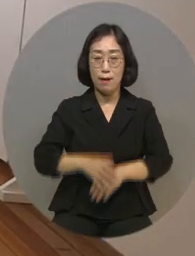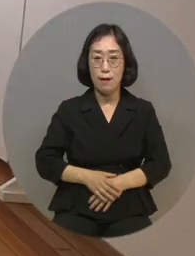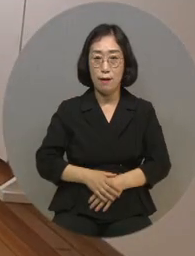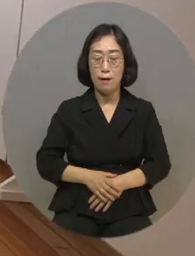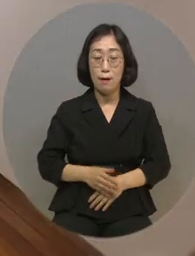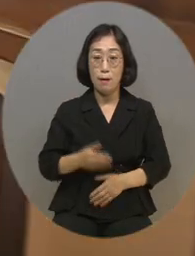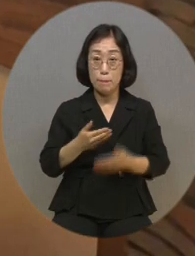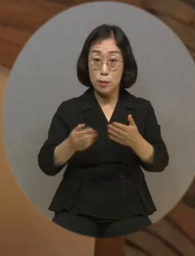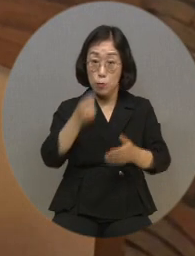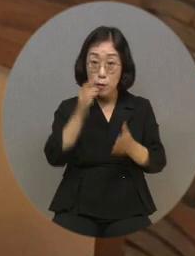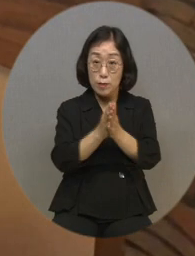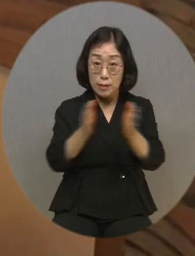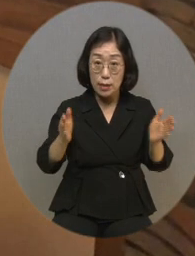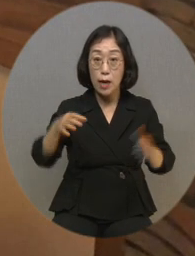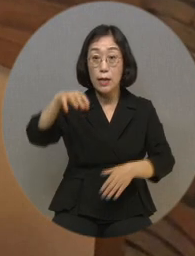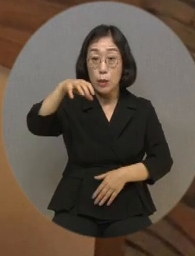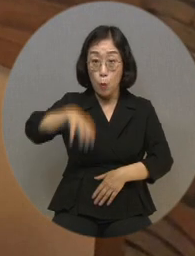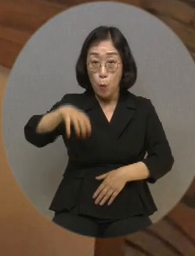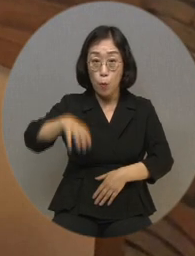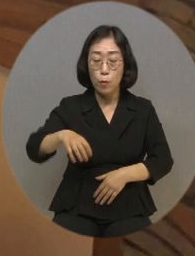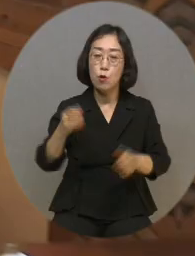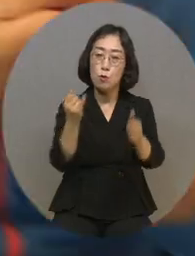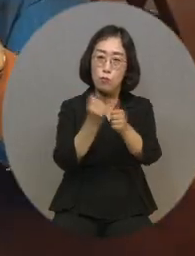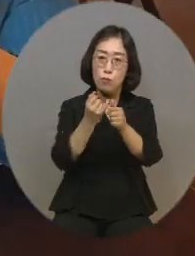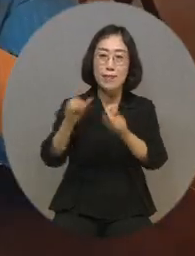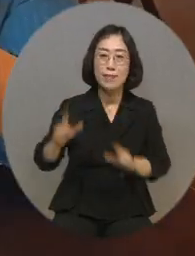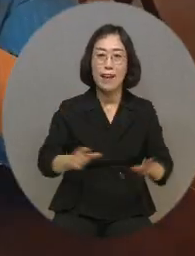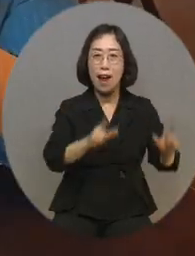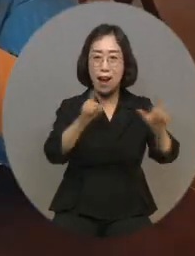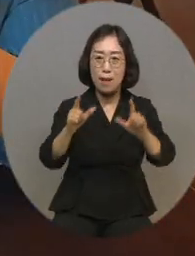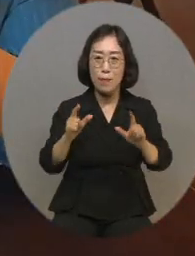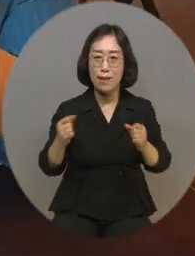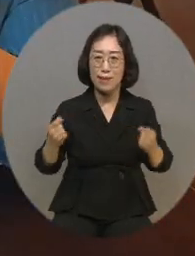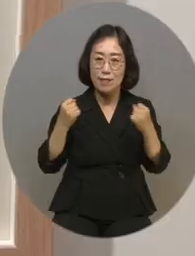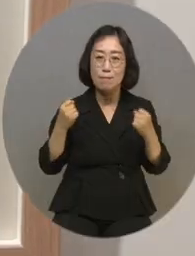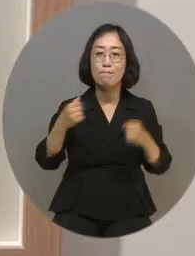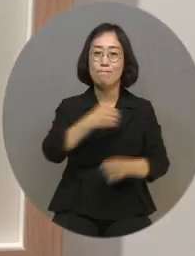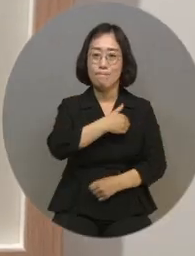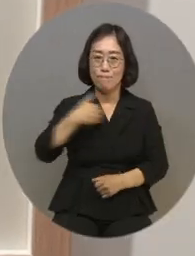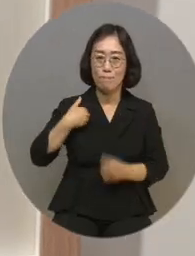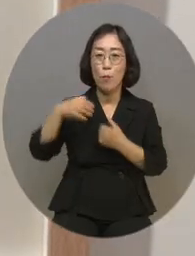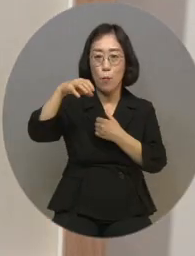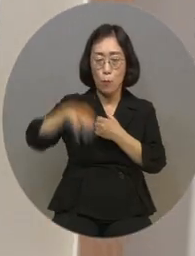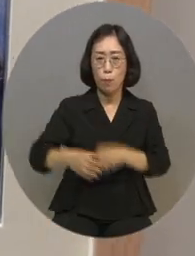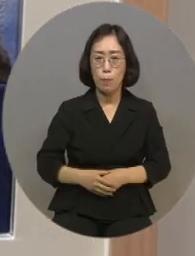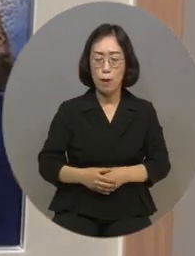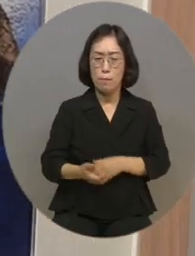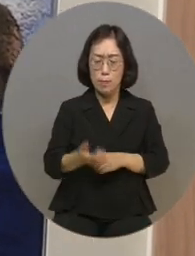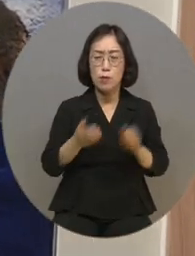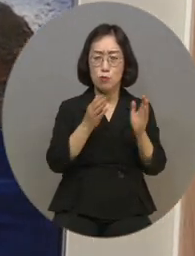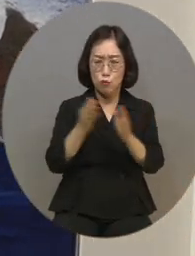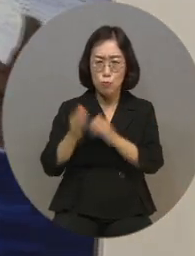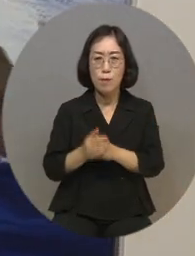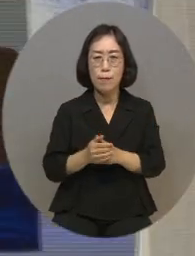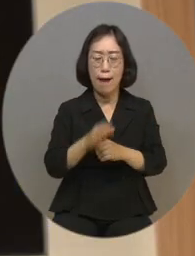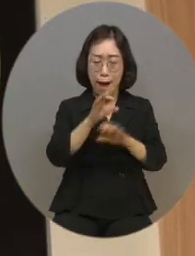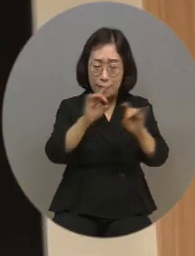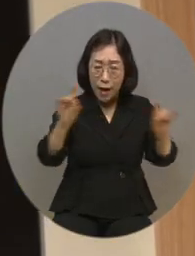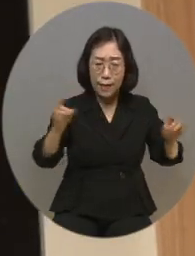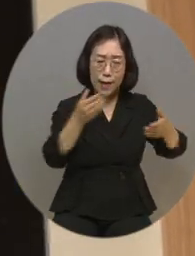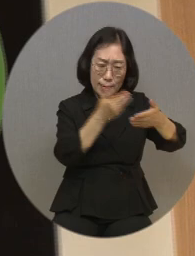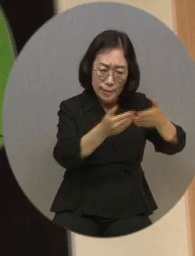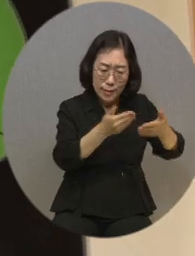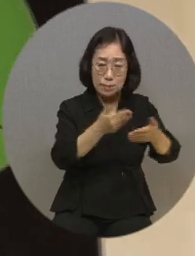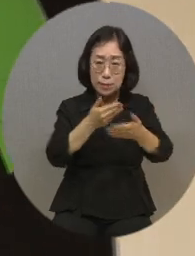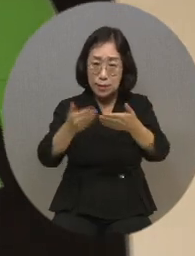들어가며 접한 인사동은 부부에겐 삶의 충전소이기도 했습니다. 전시회를 준비하며 작품 한 점 한 점에는 더